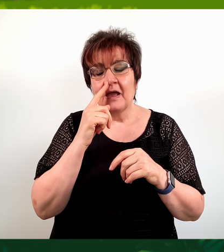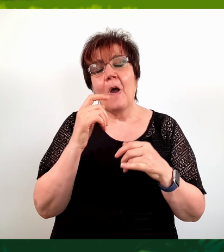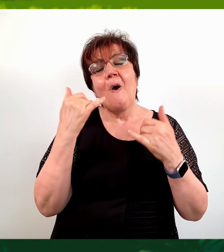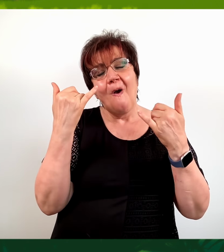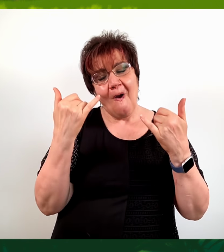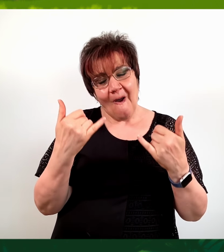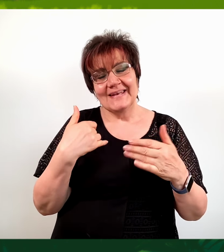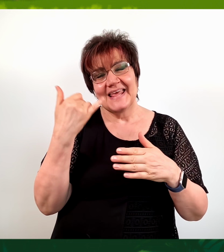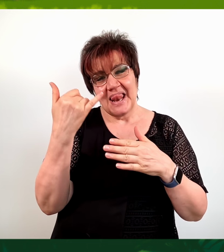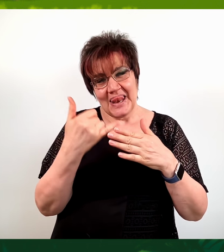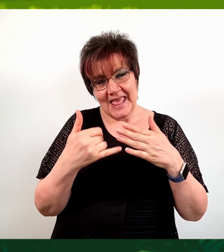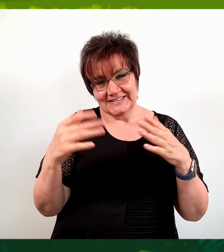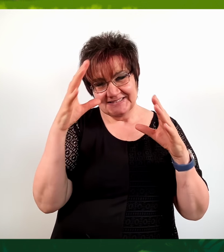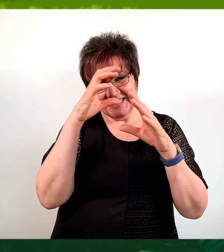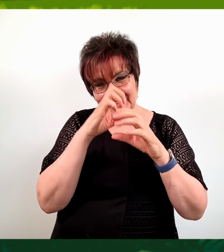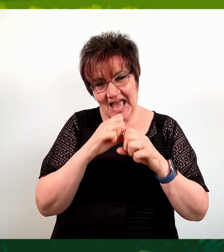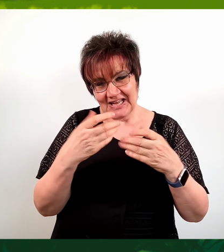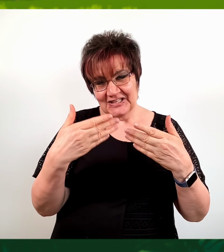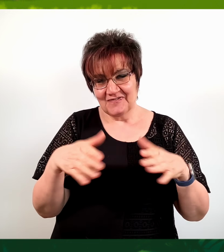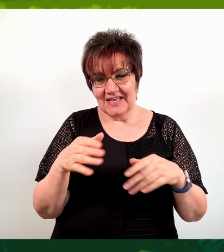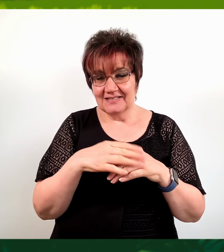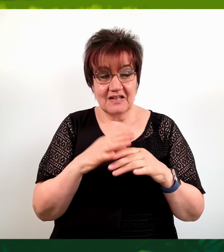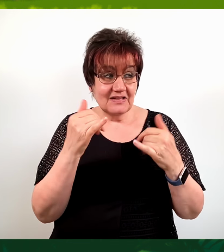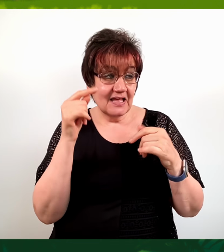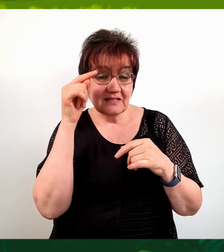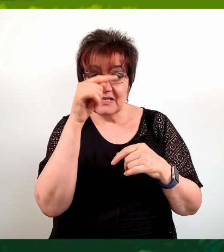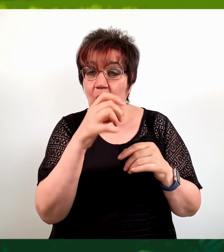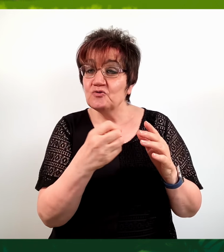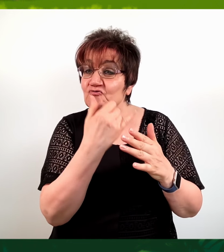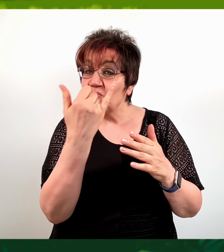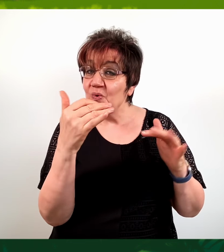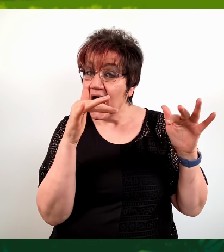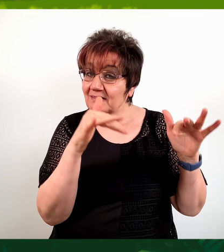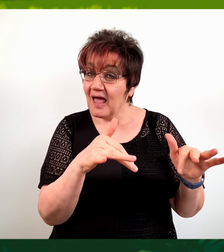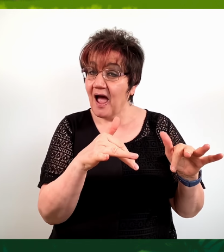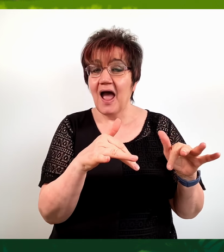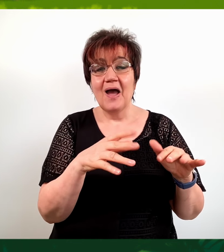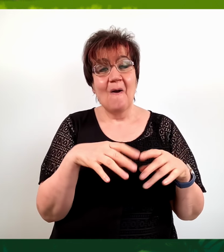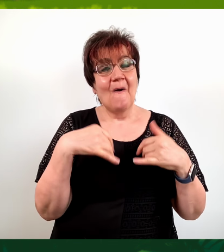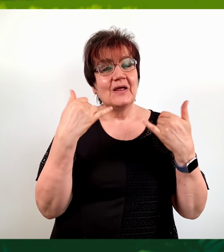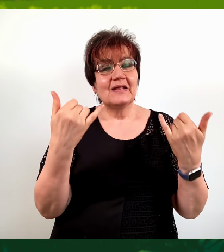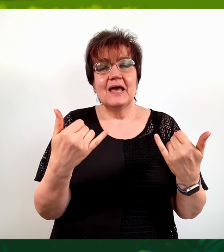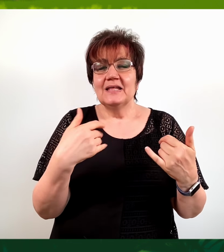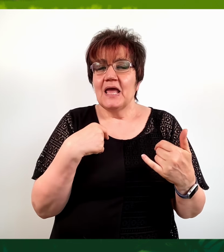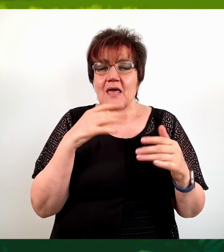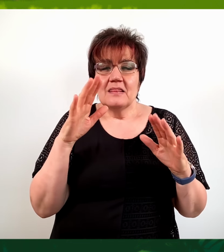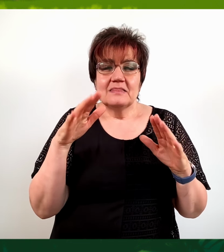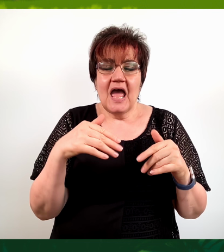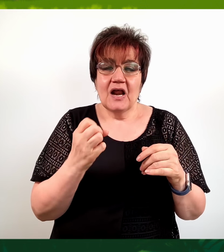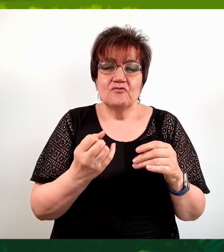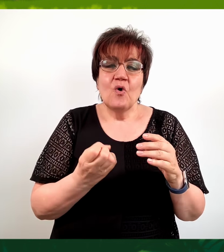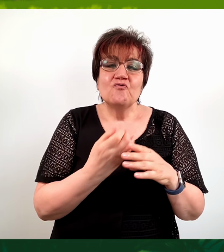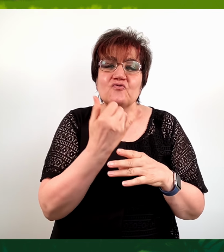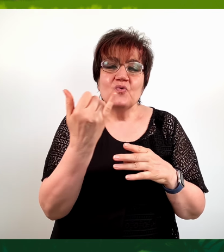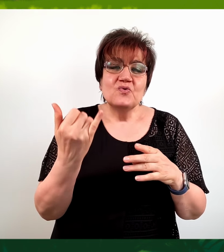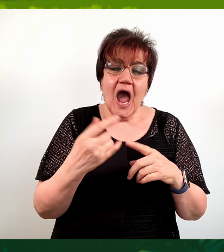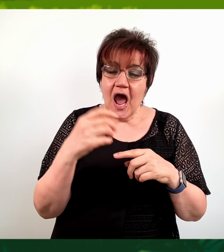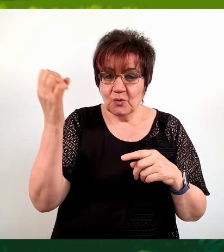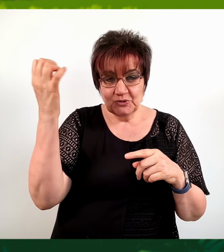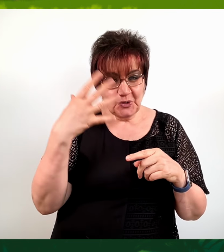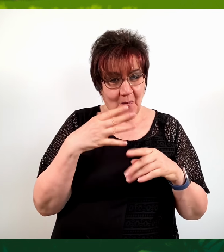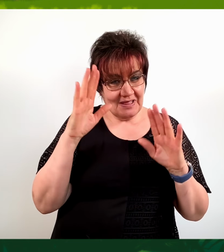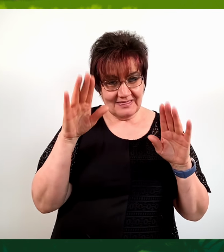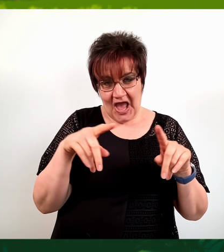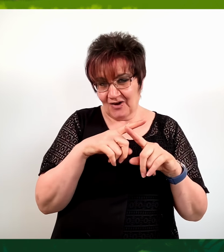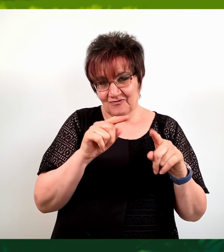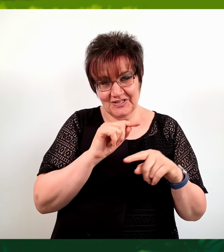vorerst meine letzte Nacht bei euch, denn der Frühling ist da und ich darf den ganzen Frühjahr und Sommer nicht zu euch